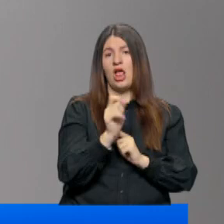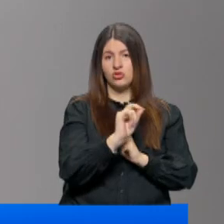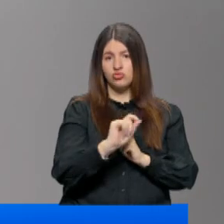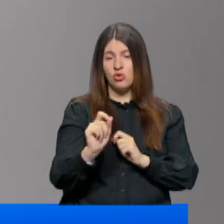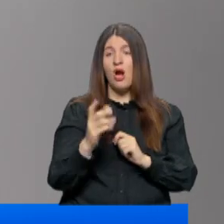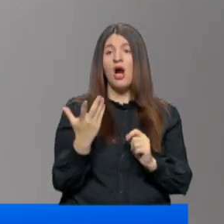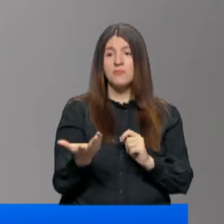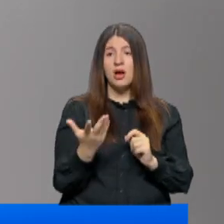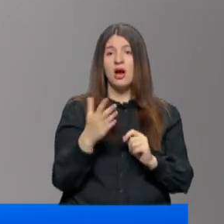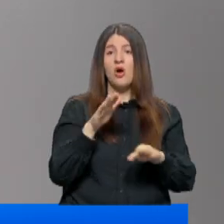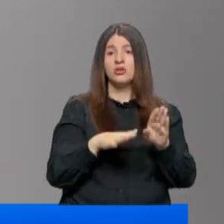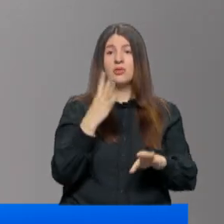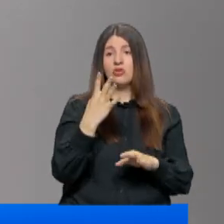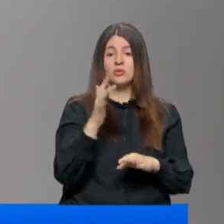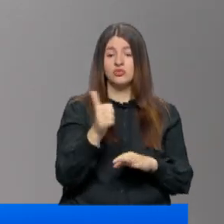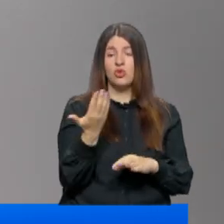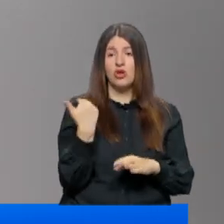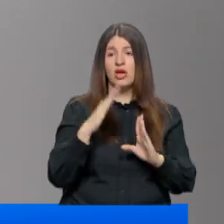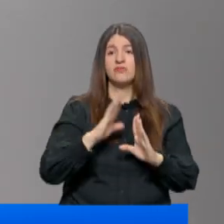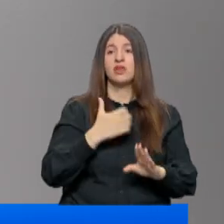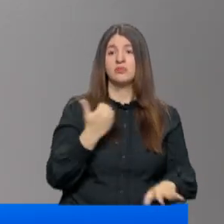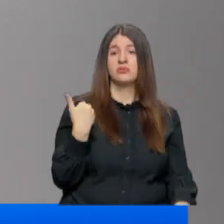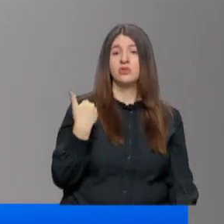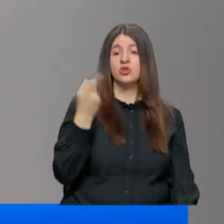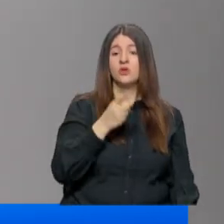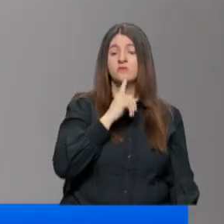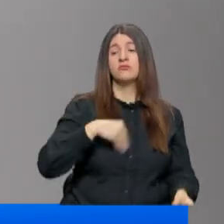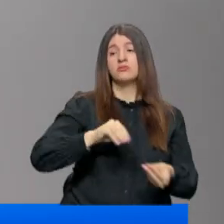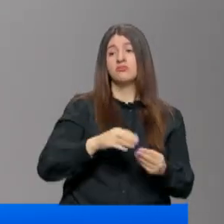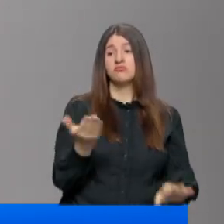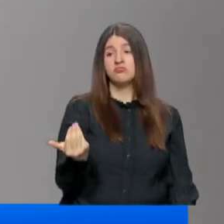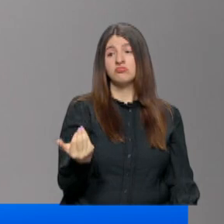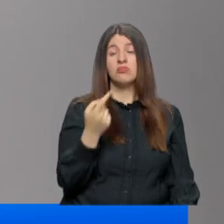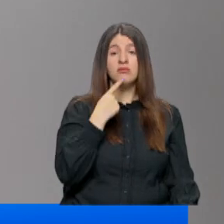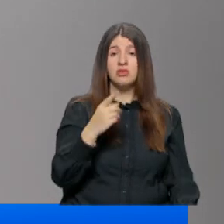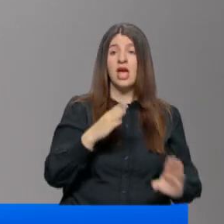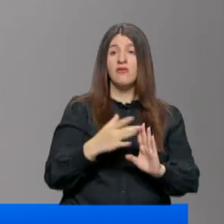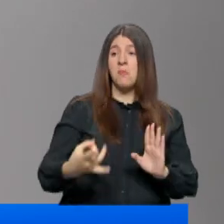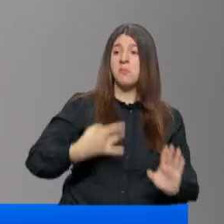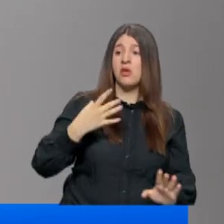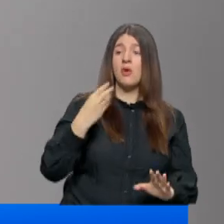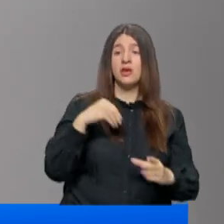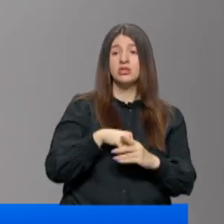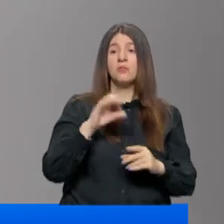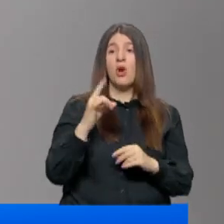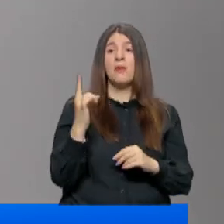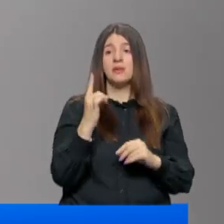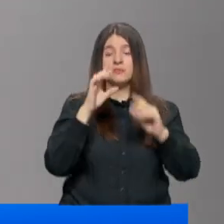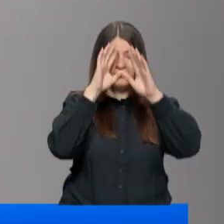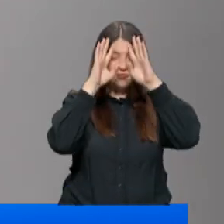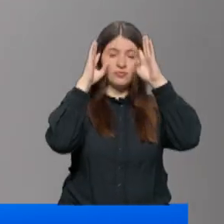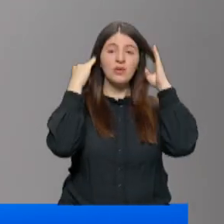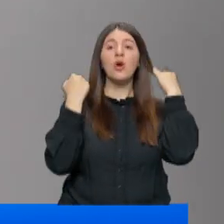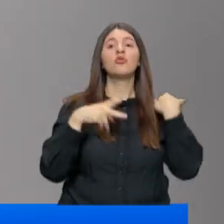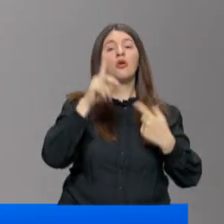yazıyor ancak yaklaşık 4-5 gün önce ev sahibim %100 zam yapmak istedi. Evden çıkarmak için böyle bir